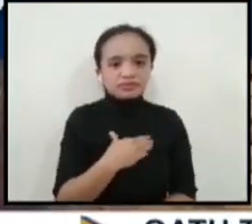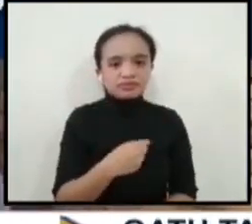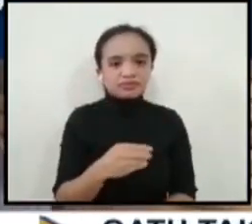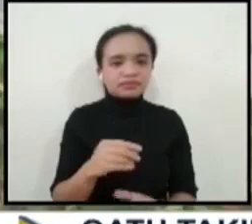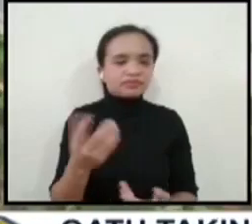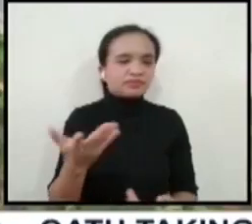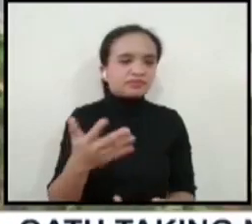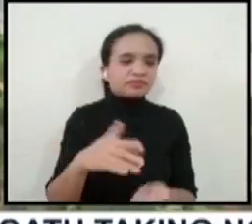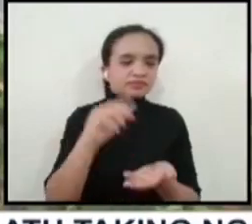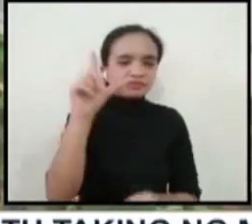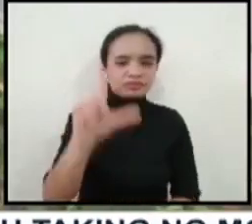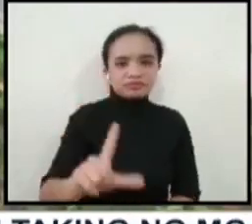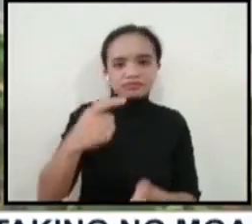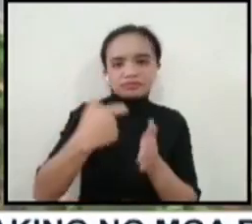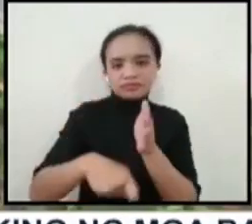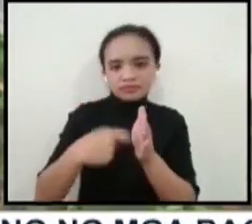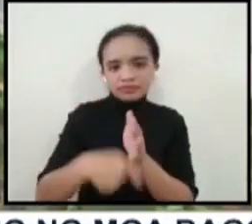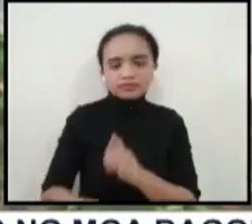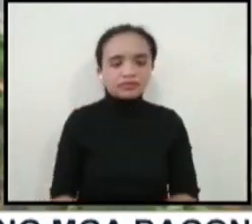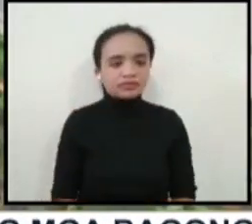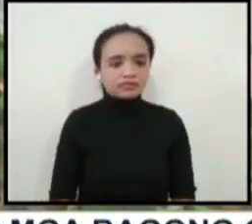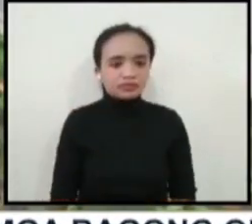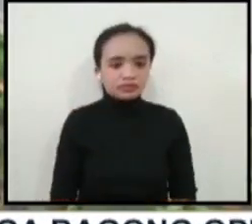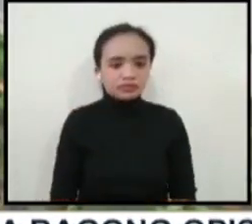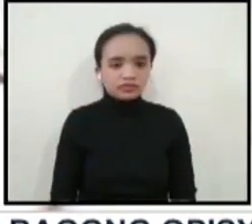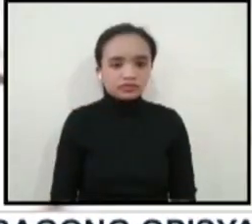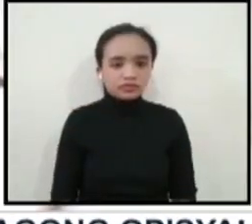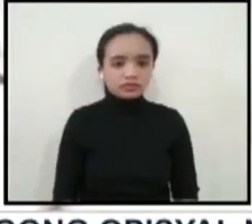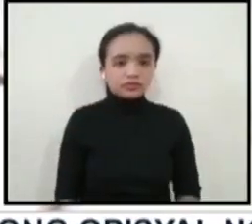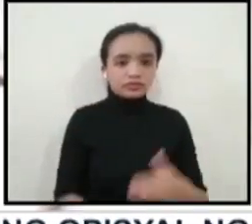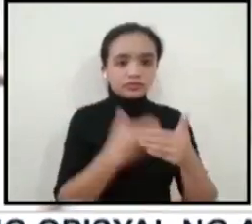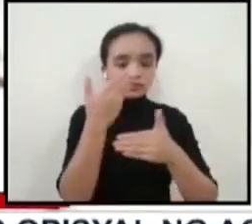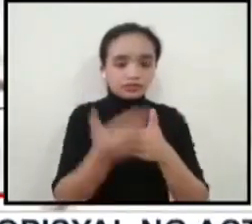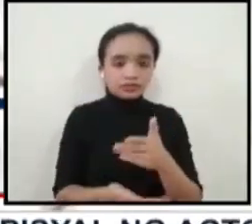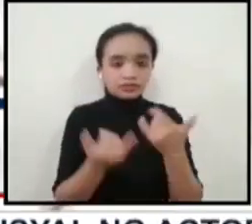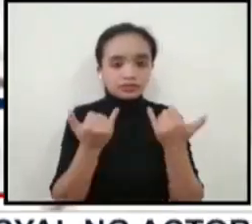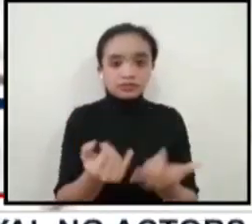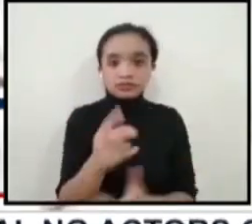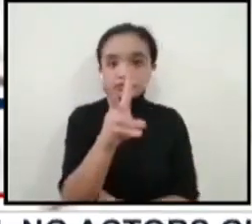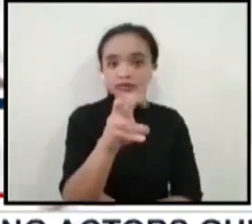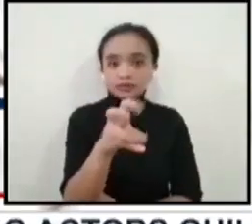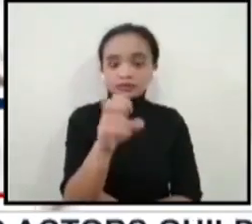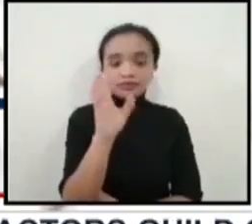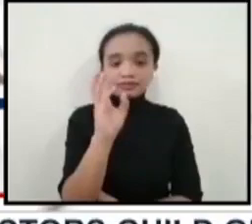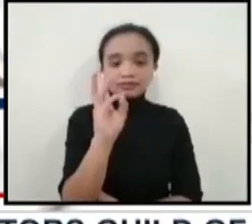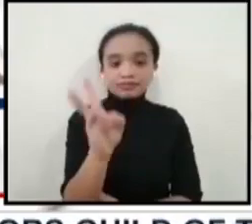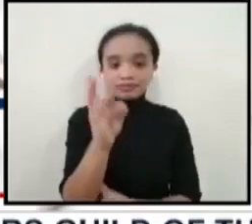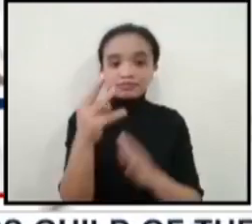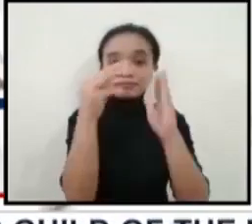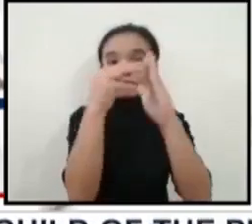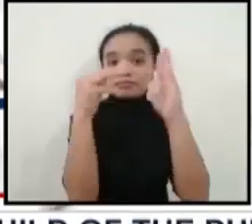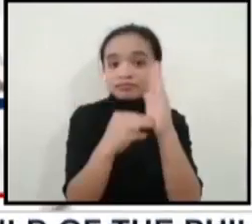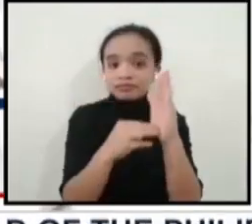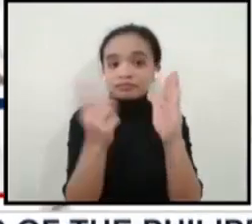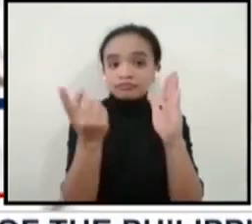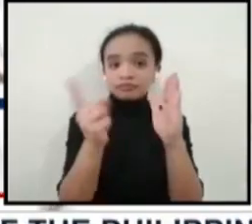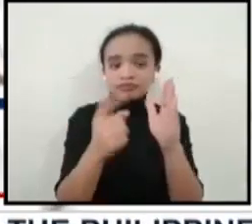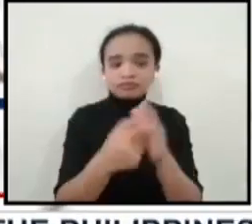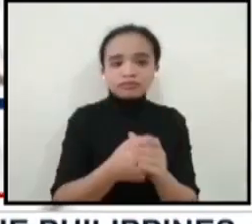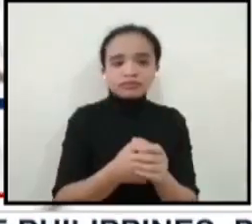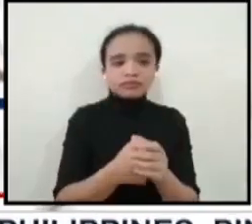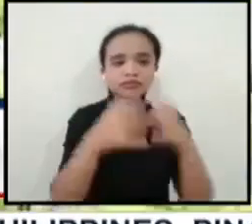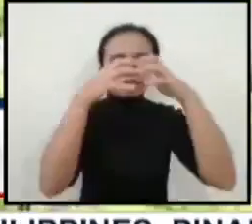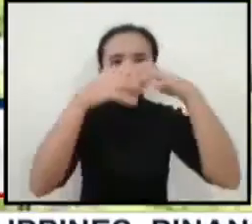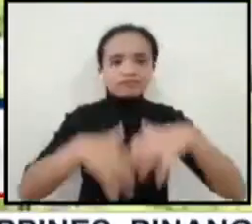jay presyo na. Samantala, aabot na sa 260 million pesos ang naitalang pinsala sa agrikultura